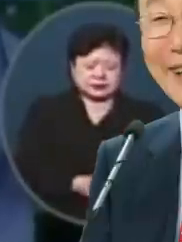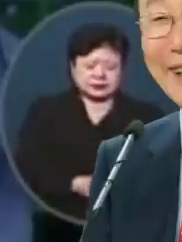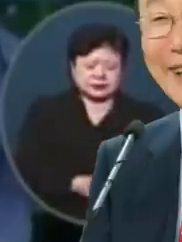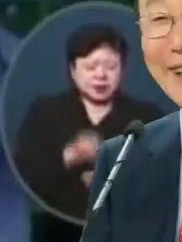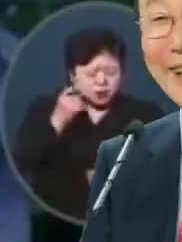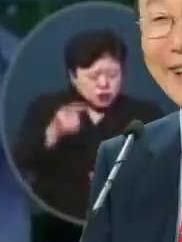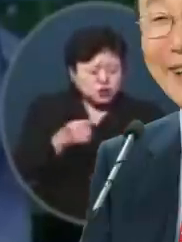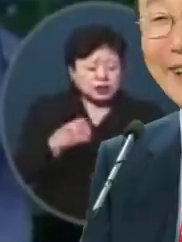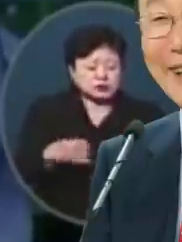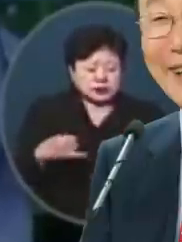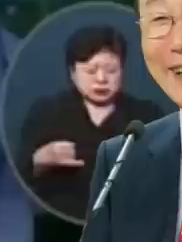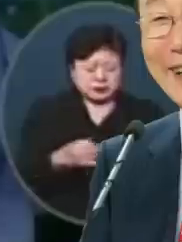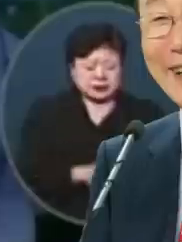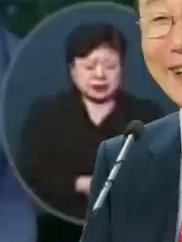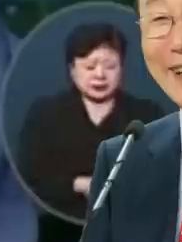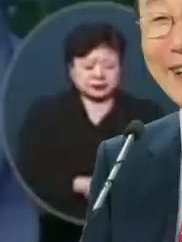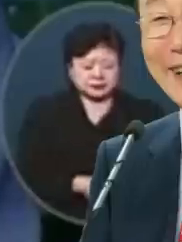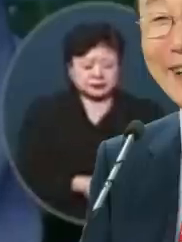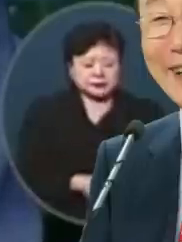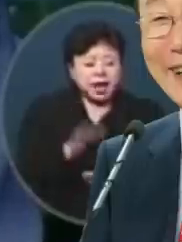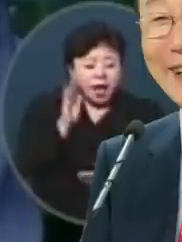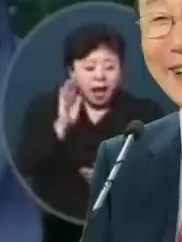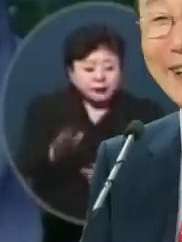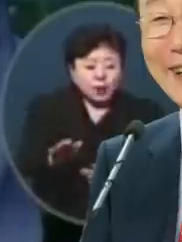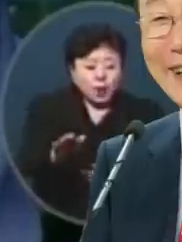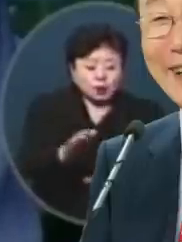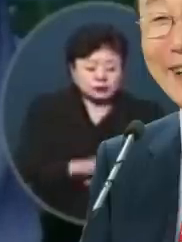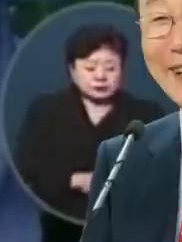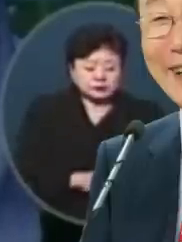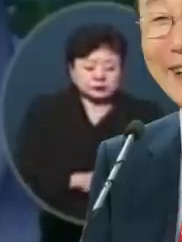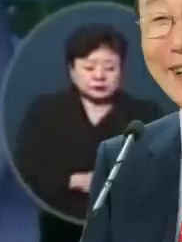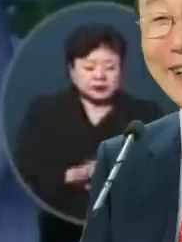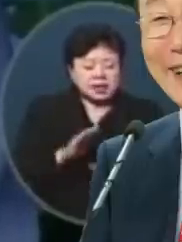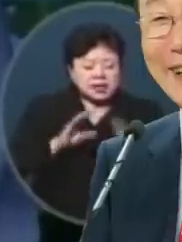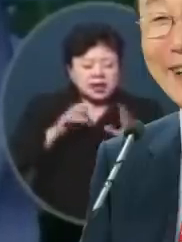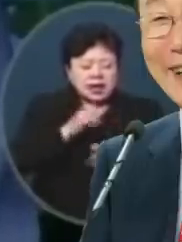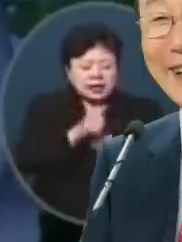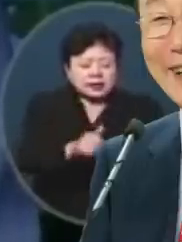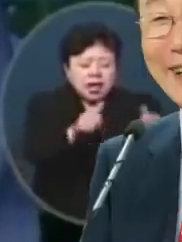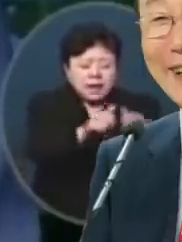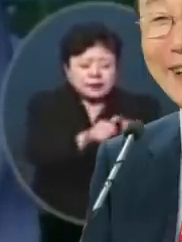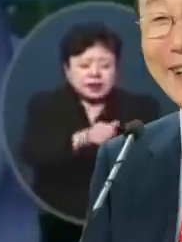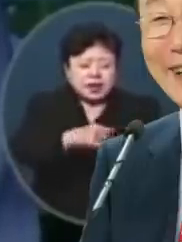훌륭한 분이요, 앞으로 천국을 하나님과 함께